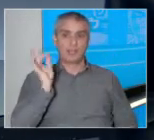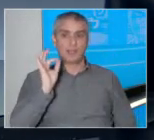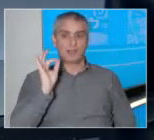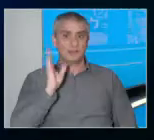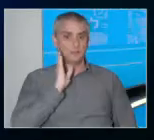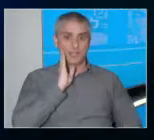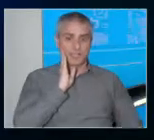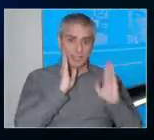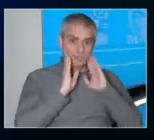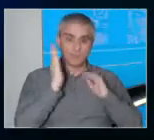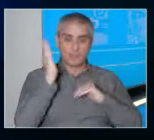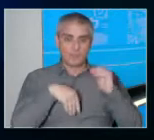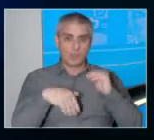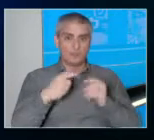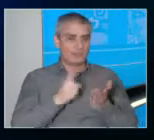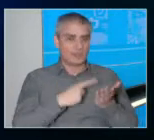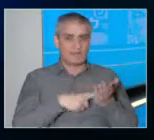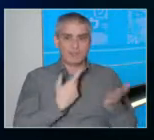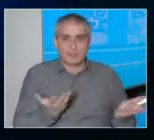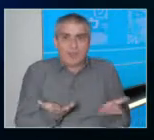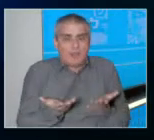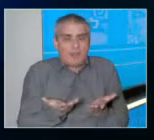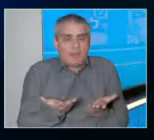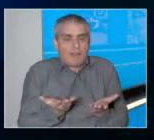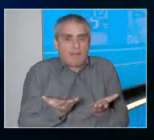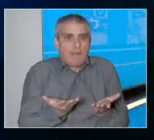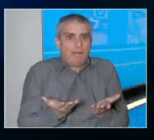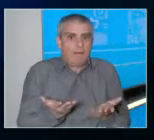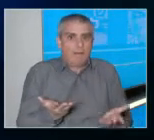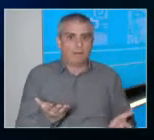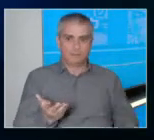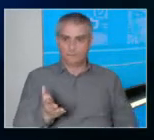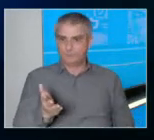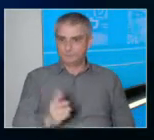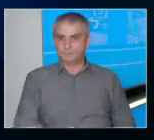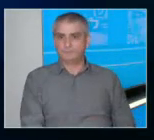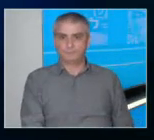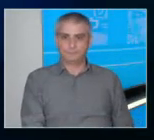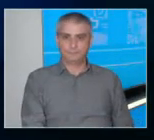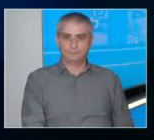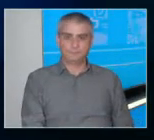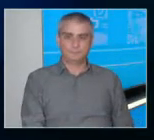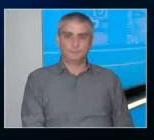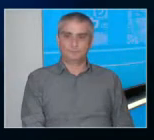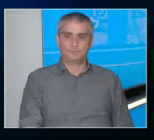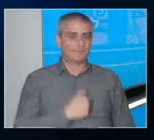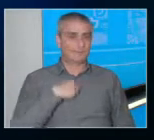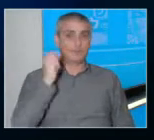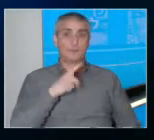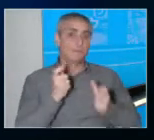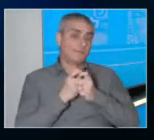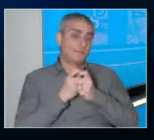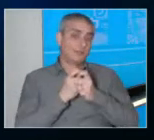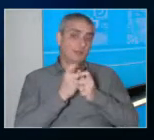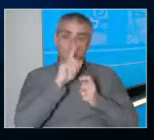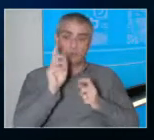תועדת. פחות מגבינת קוטג'. איך יכול להיות דבר כזה? תראה, אני בא ממפלגה